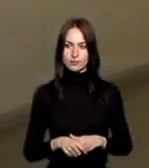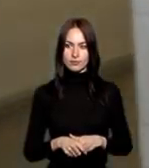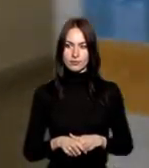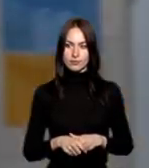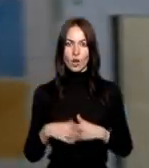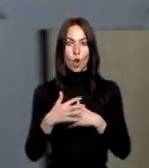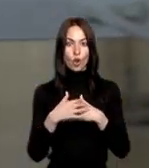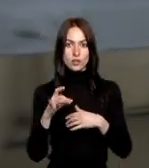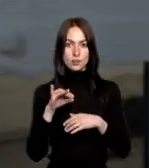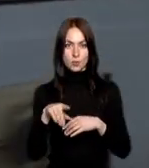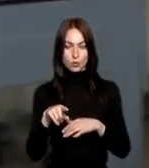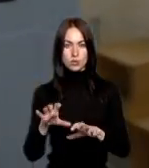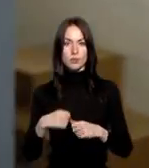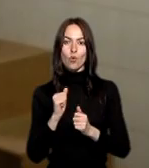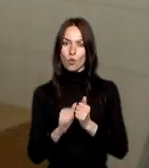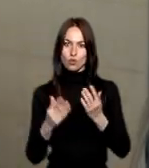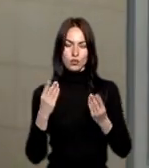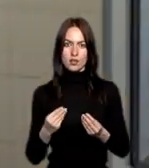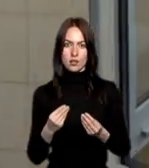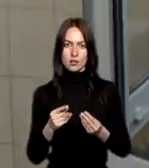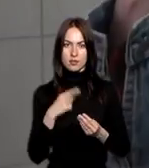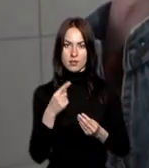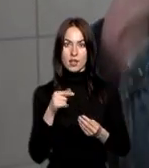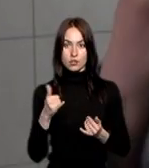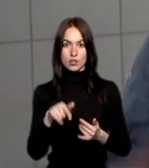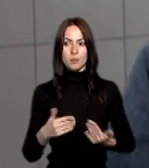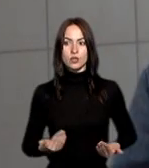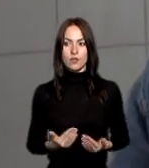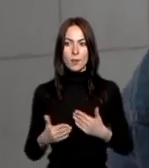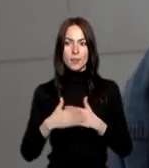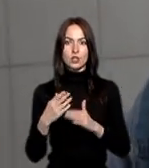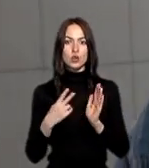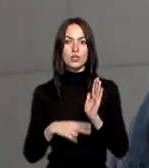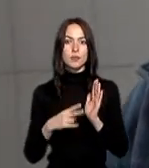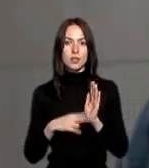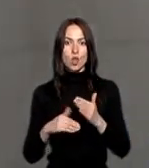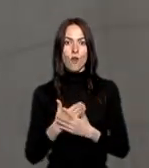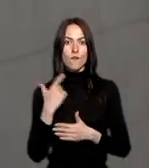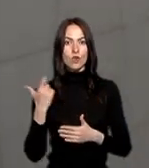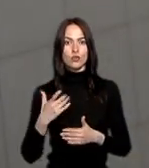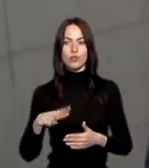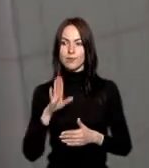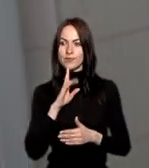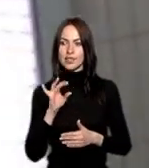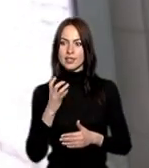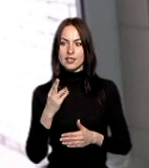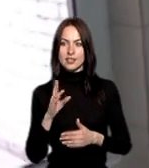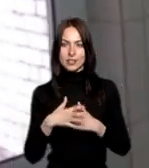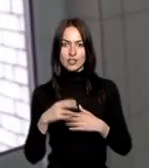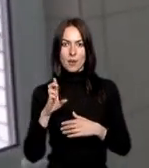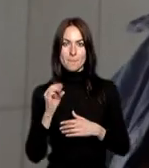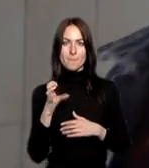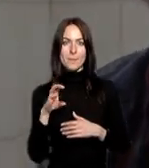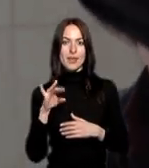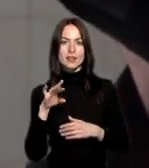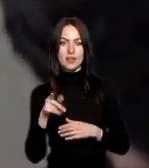Котів з притулку забирають майже щодня, каже речниця. Нині їх тут мешкає близько 70. Нових господарів чекає кішка Бестія. Її півроку тому знайшли